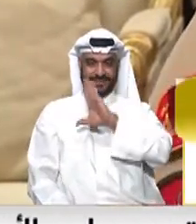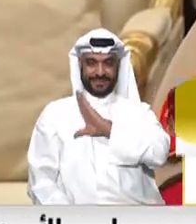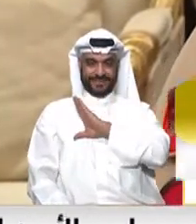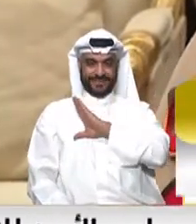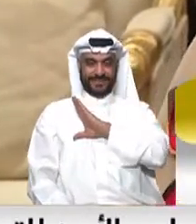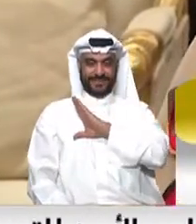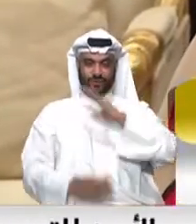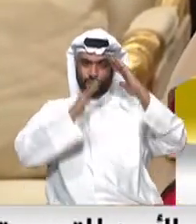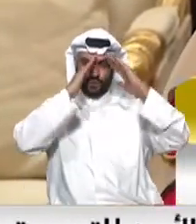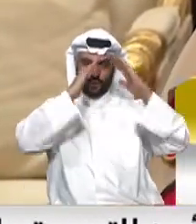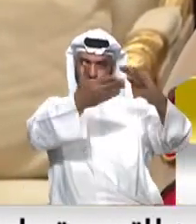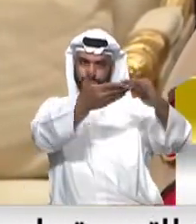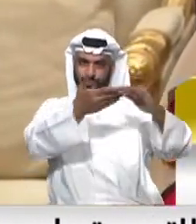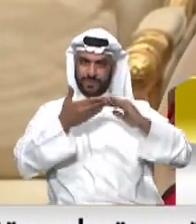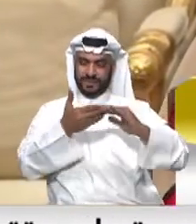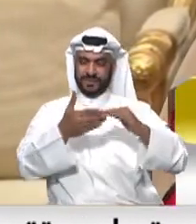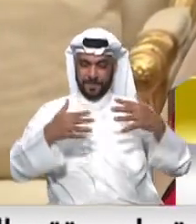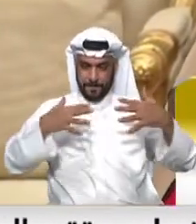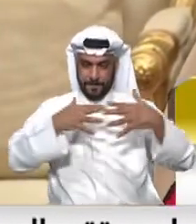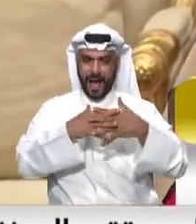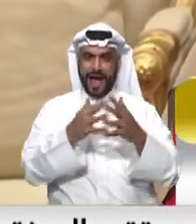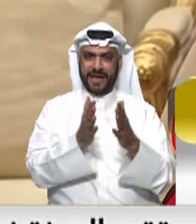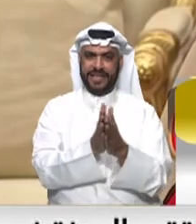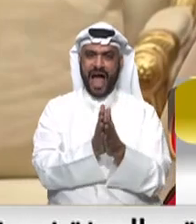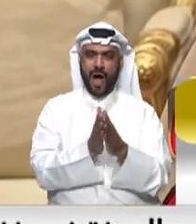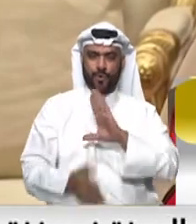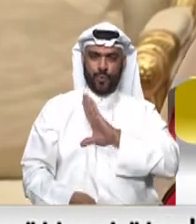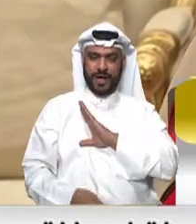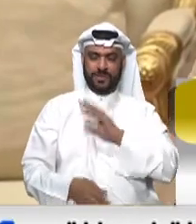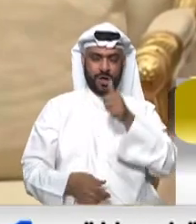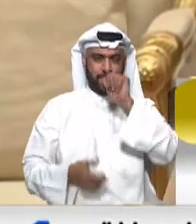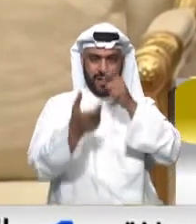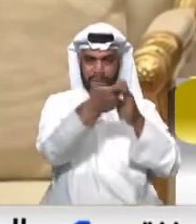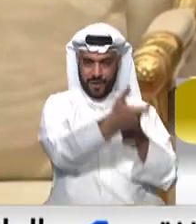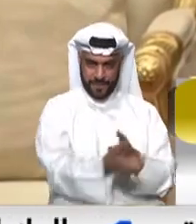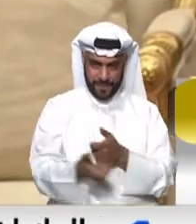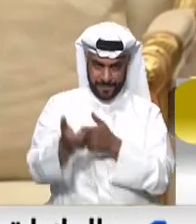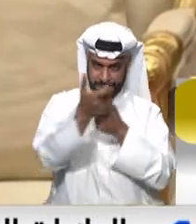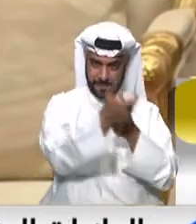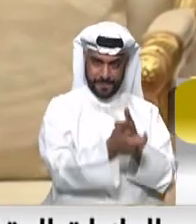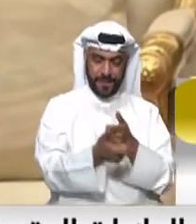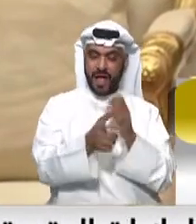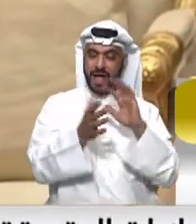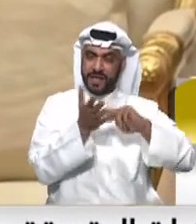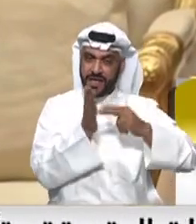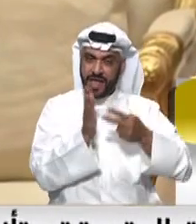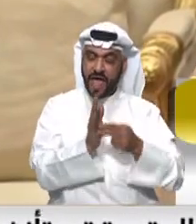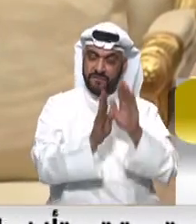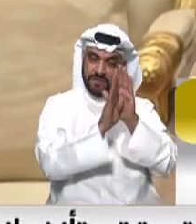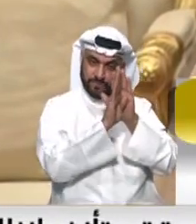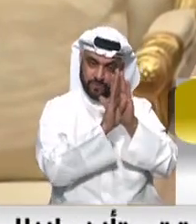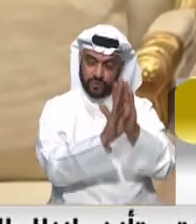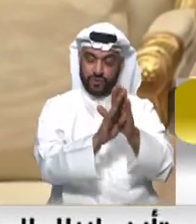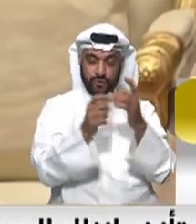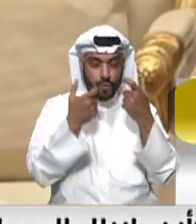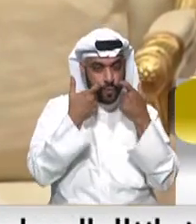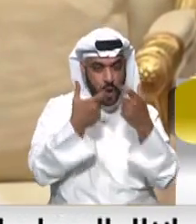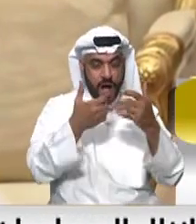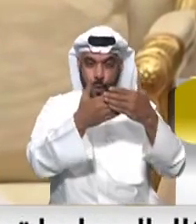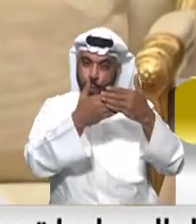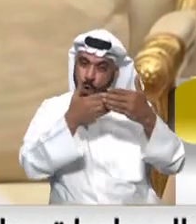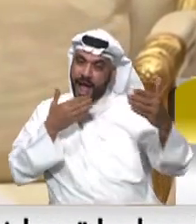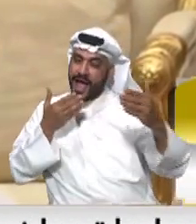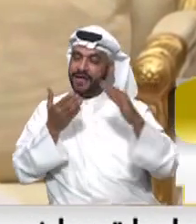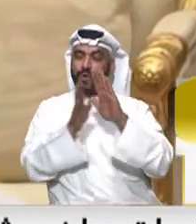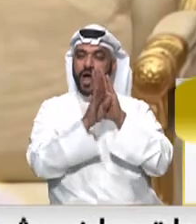بالاهتمام بالتوعيه المجتمعيه من خلال حمله وقايه وحمايه التي تتعلق بالوقايه المجتمعيه من مخاطر